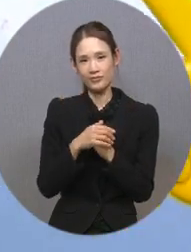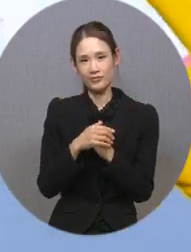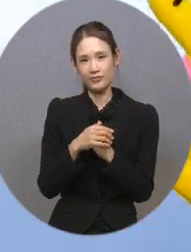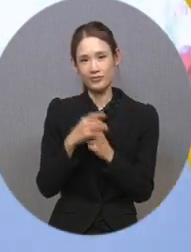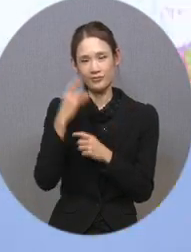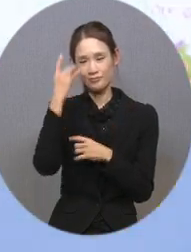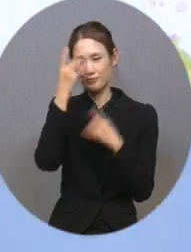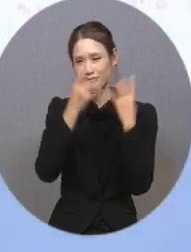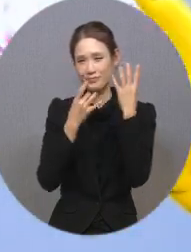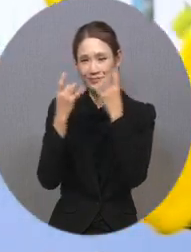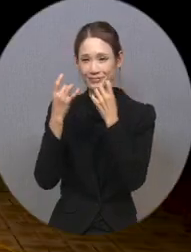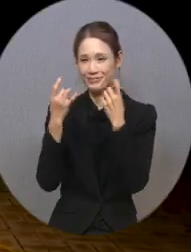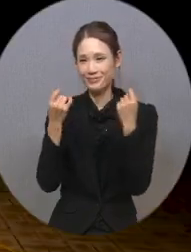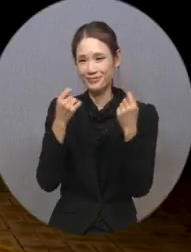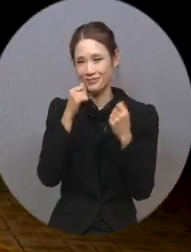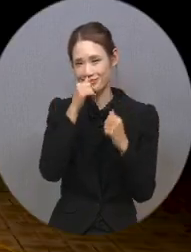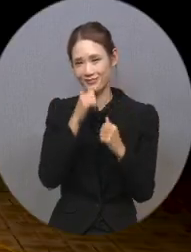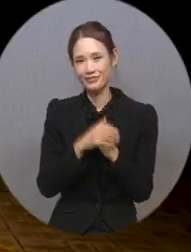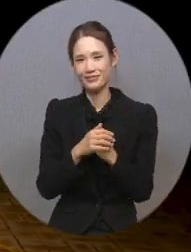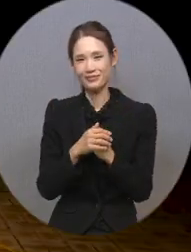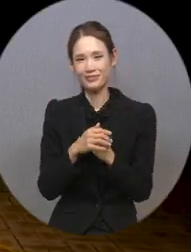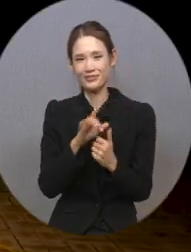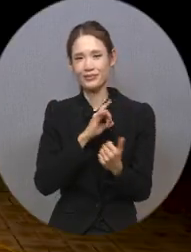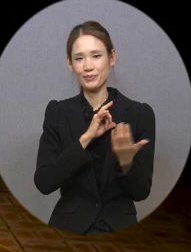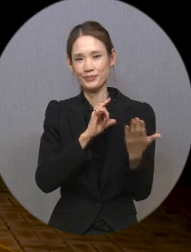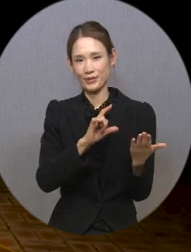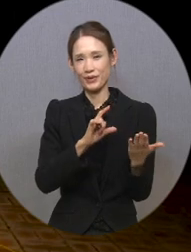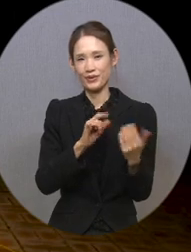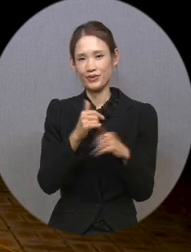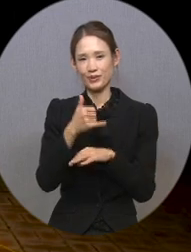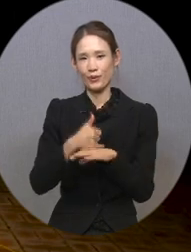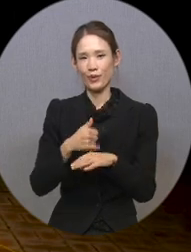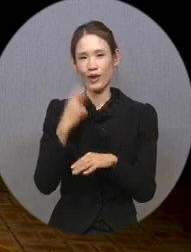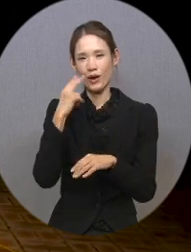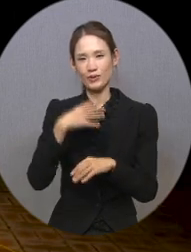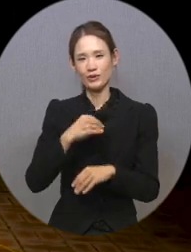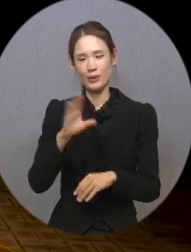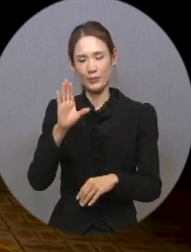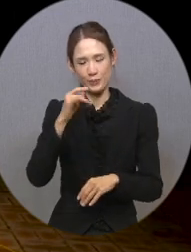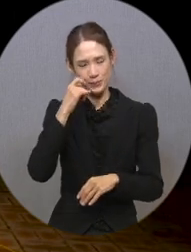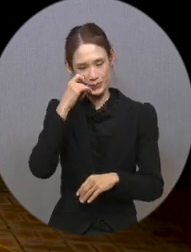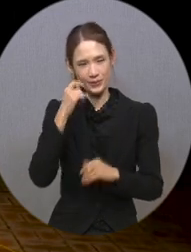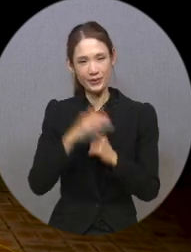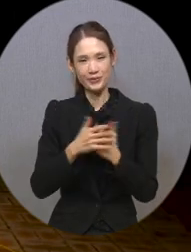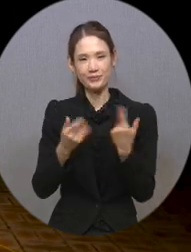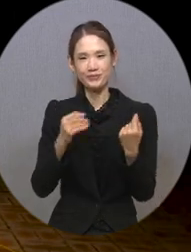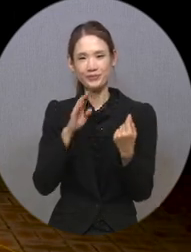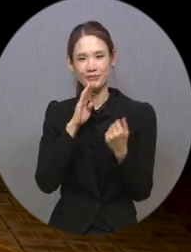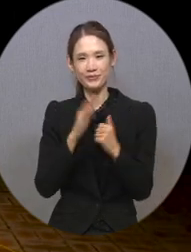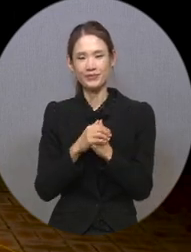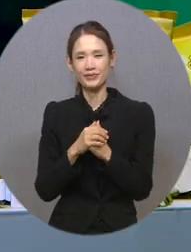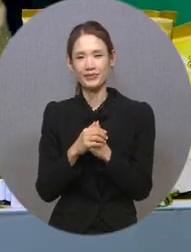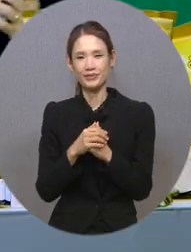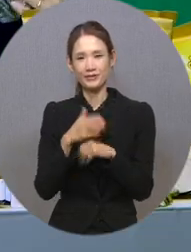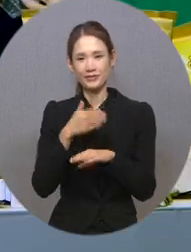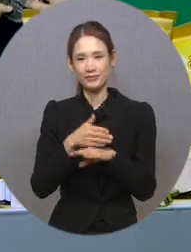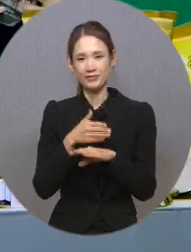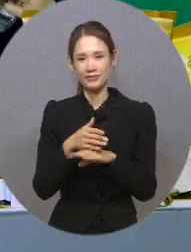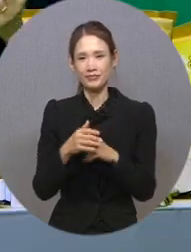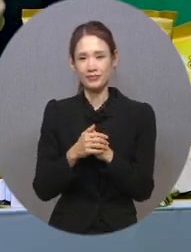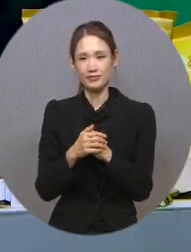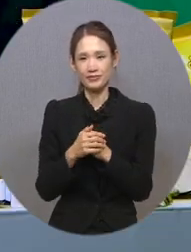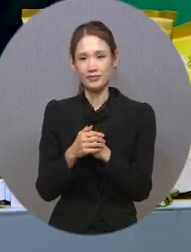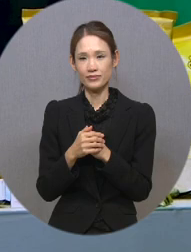무화지경에 빠져 있습니다. 이름 내걸고 하면 농사 함부로 지을 수 없고요. 그럼. 뺄 수 없다는 거잖아요. 아, 감사합니다. 야, 근데